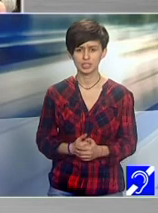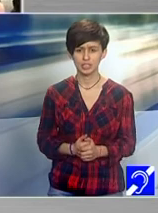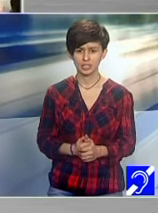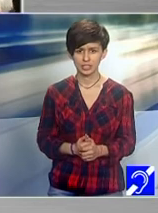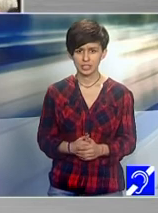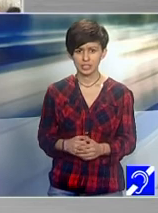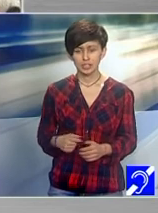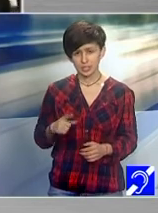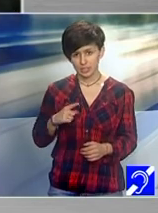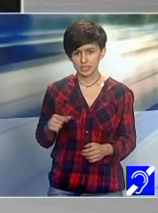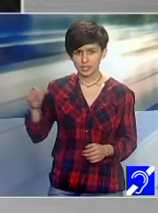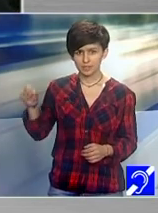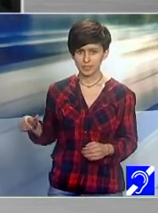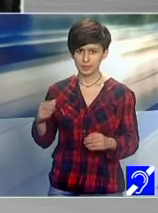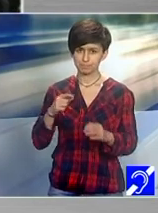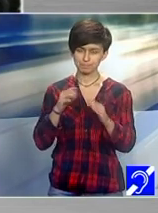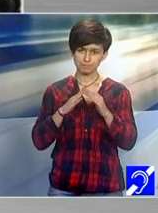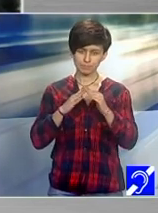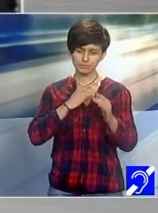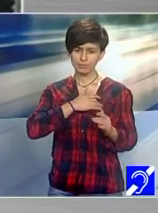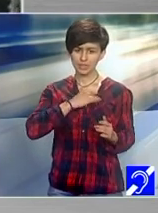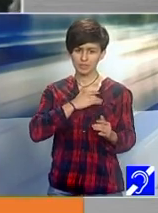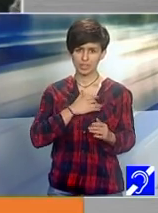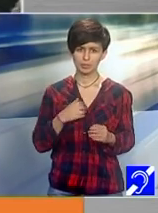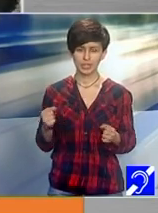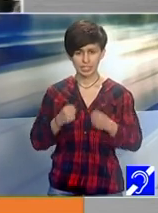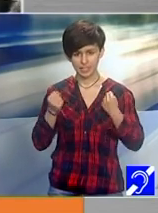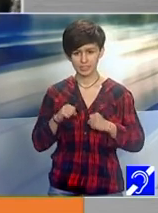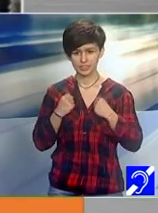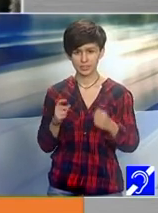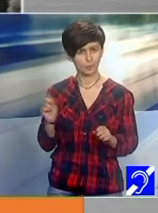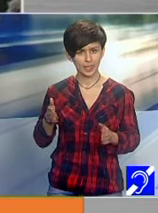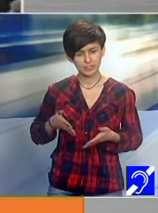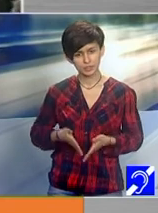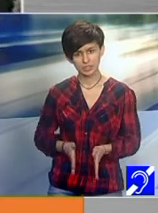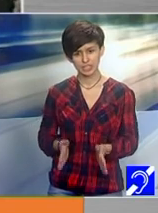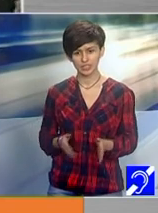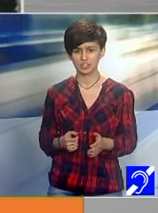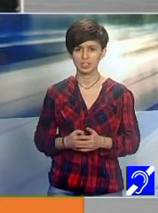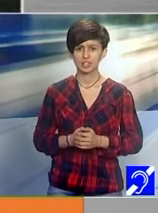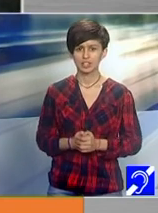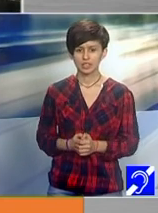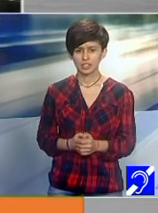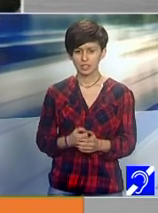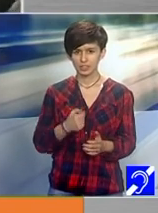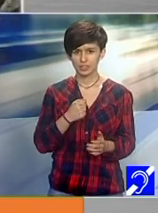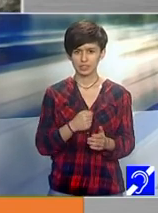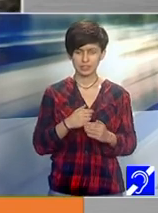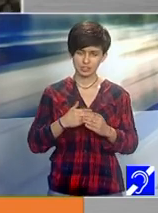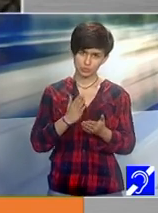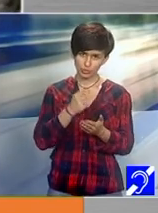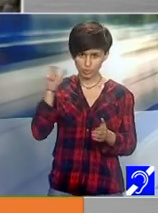fermier activ, să poată accesa fondurile europene și fondurile păpășuni, să nu se nască în 1907 în România să se împartă